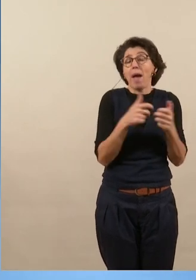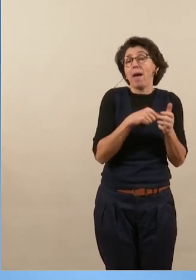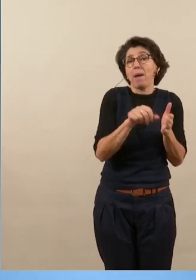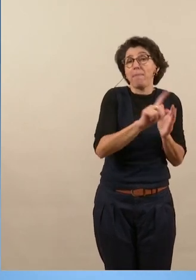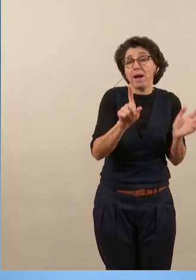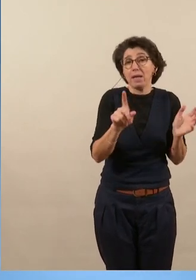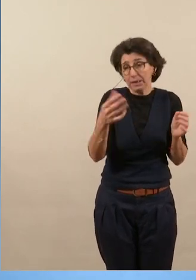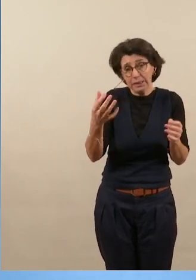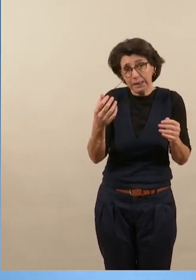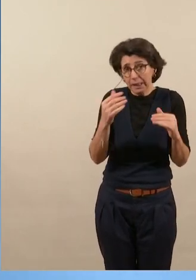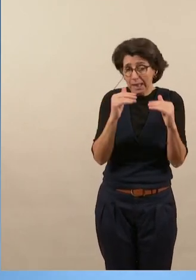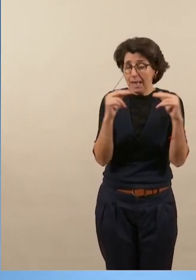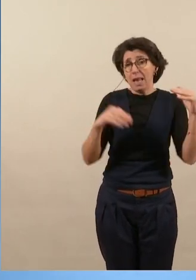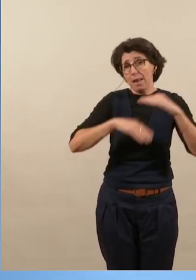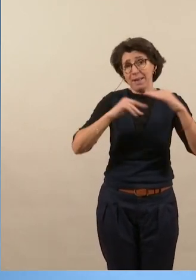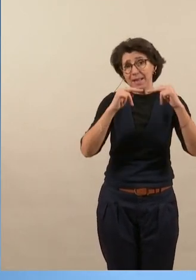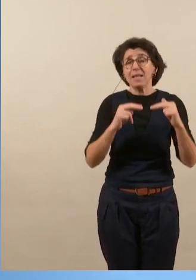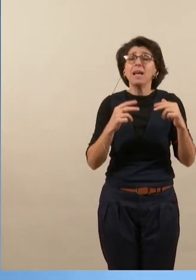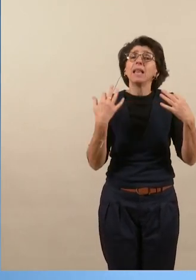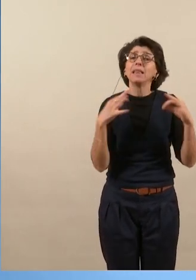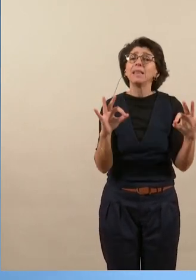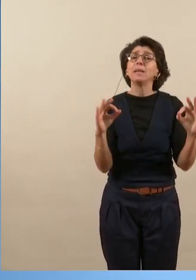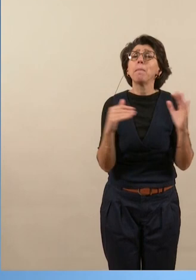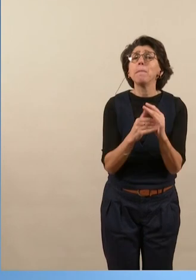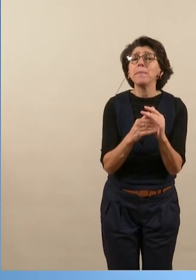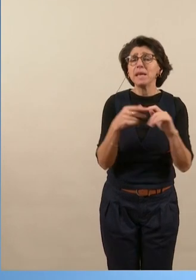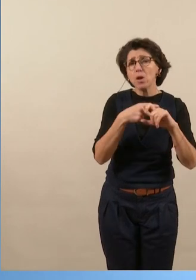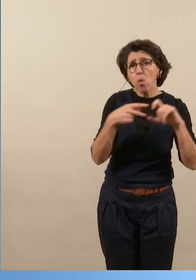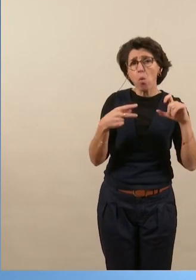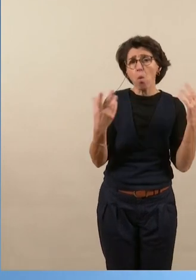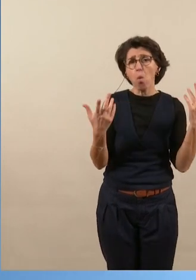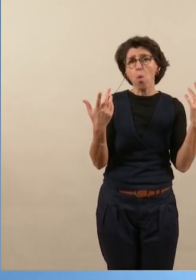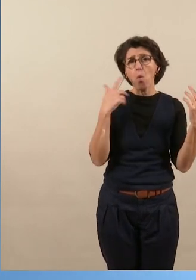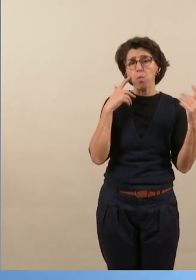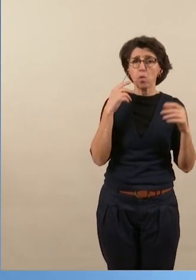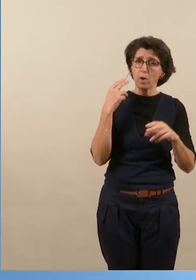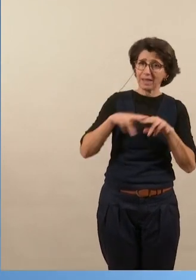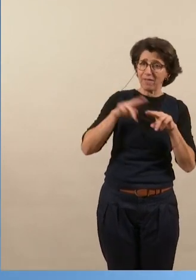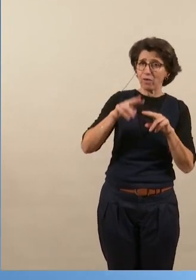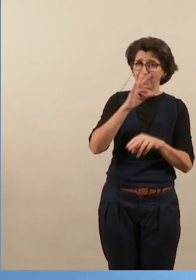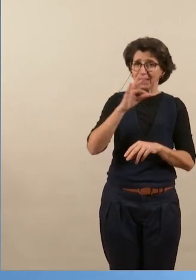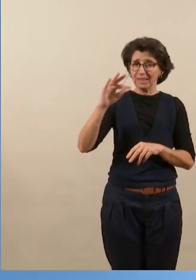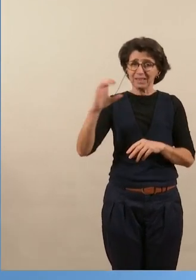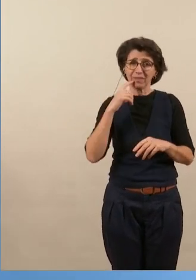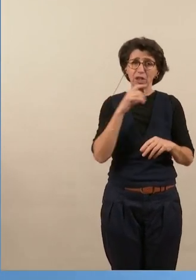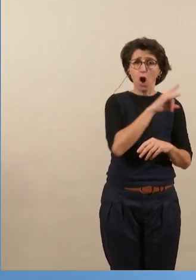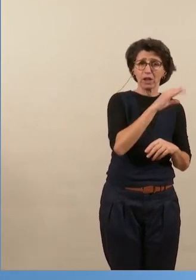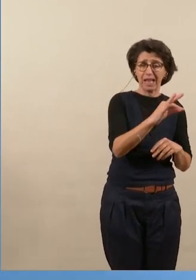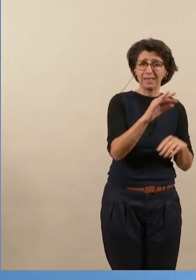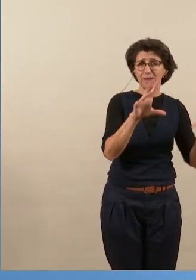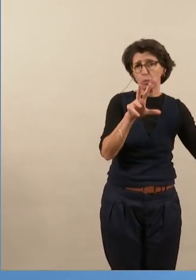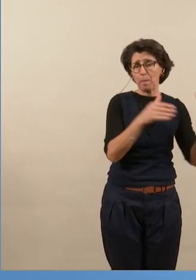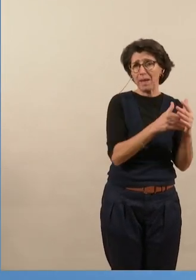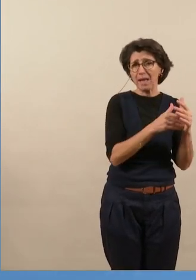des travaux TTC hein donc on n même pas on est sur du 8000 € hors taxe et et et 15000 € si